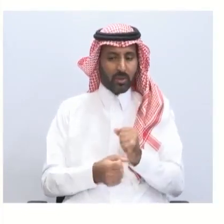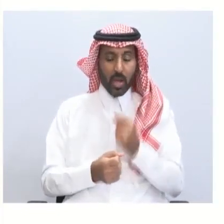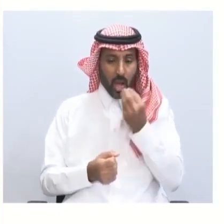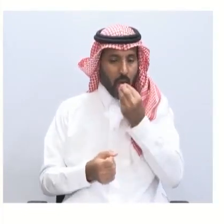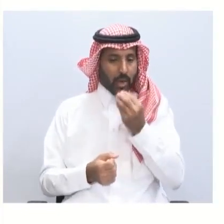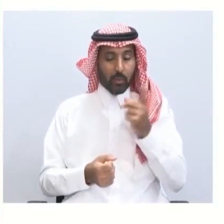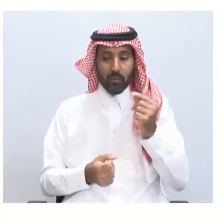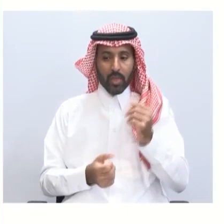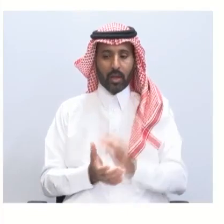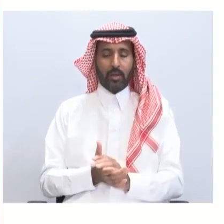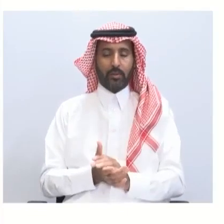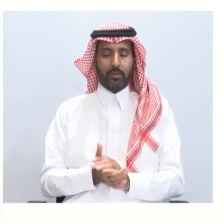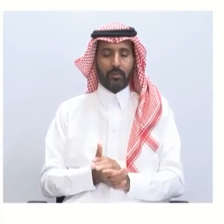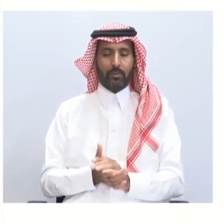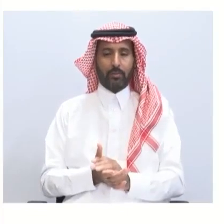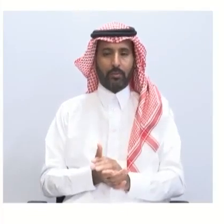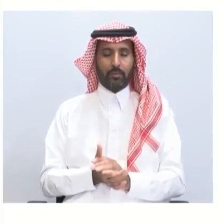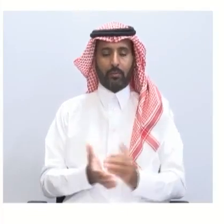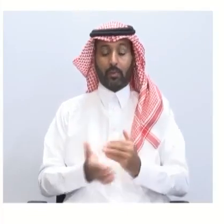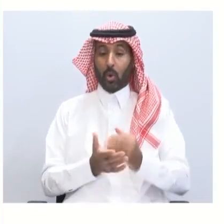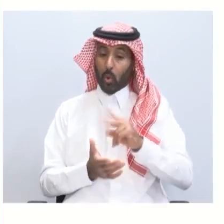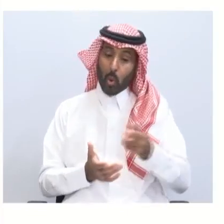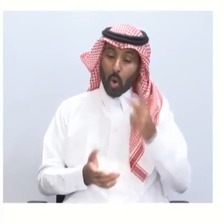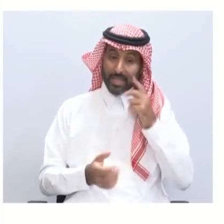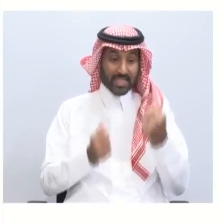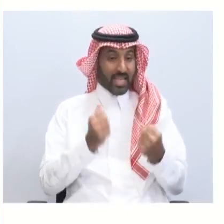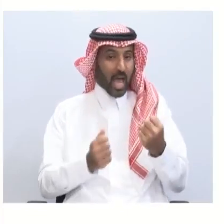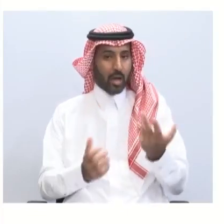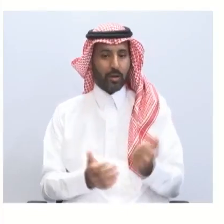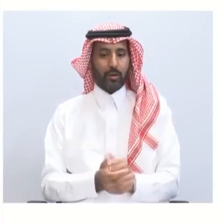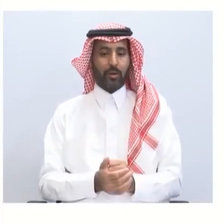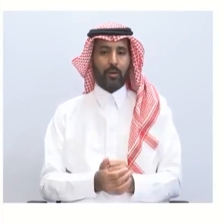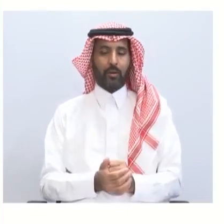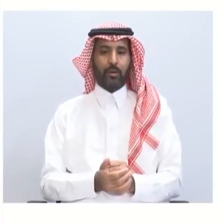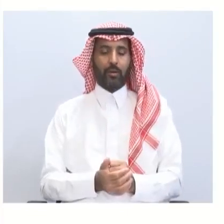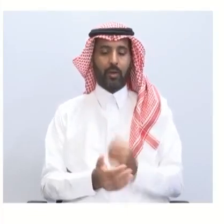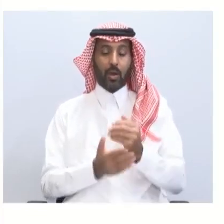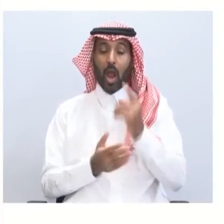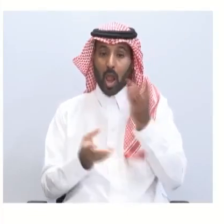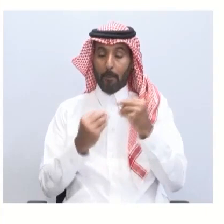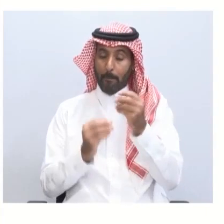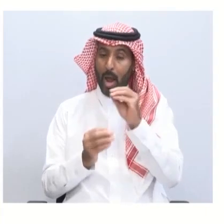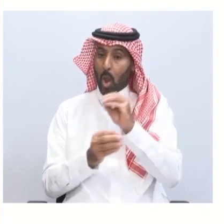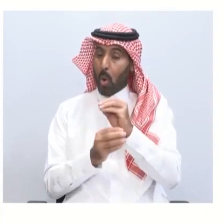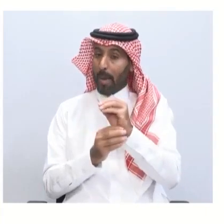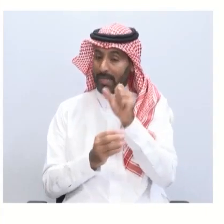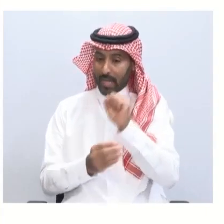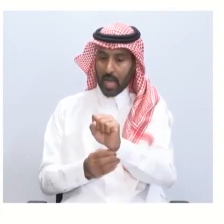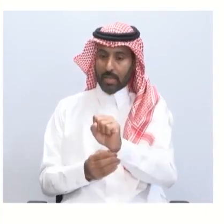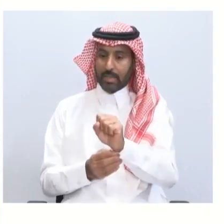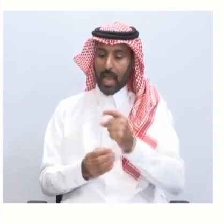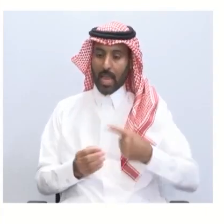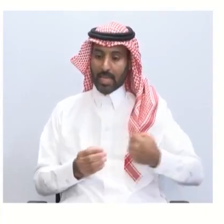الاكل المفضل نوع السياره والمعلومات الخاصه